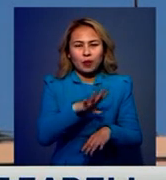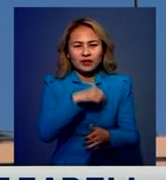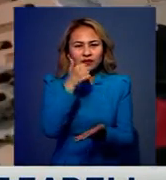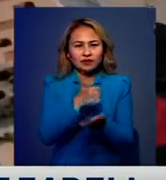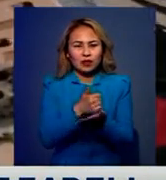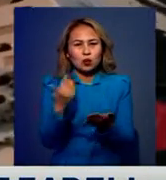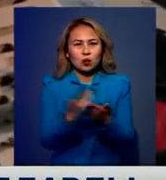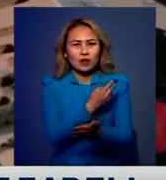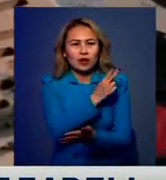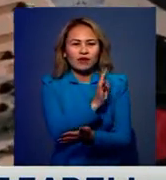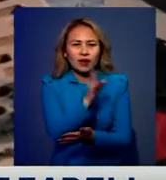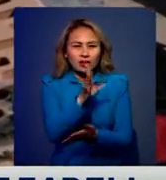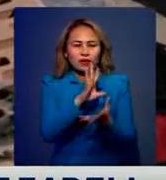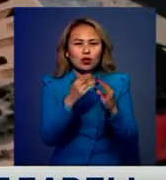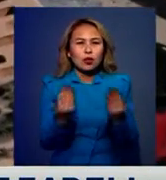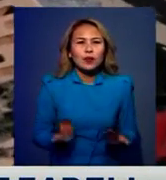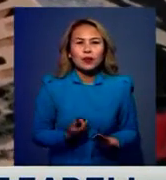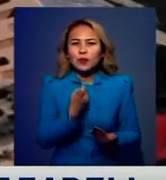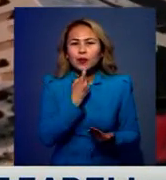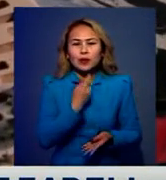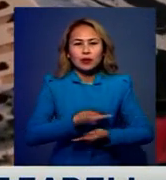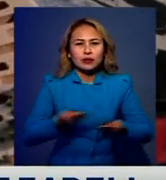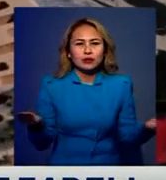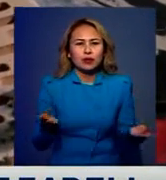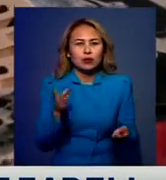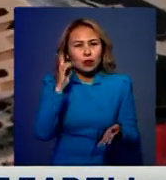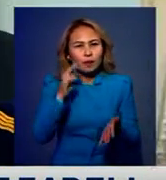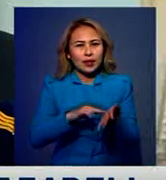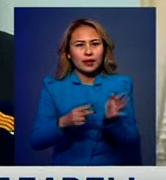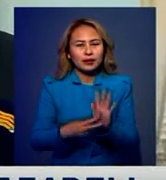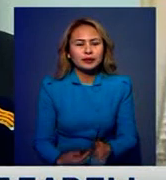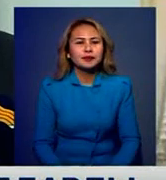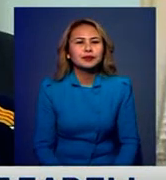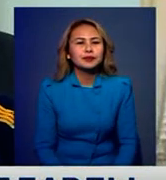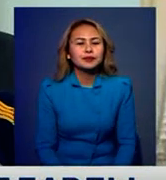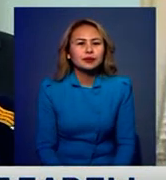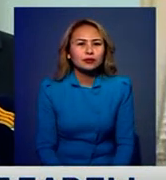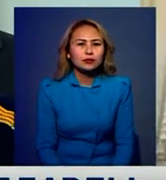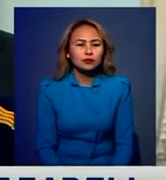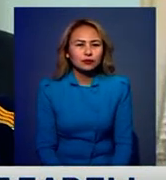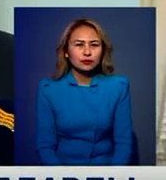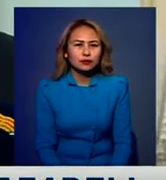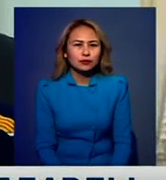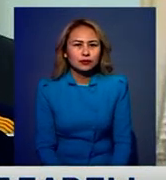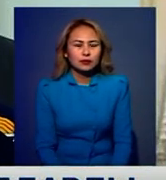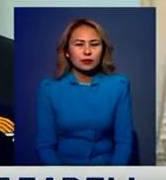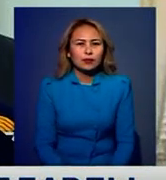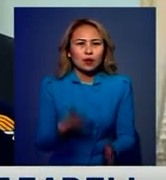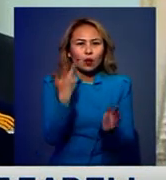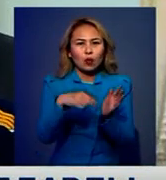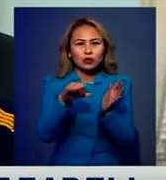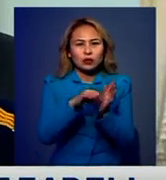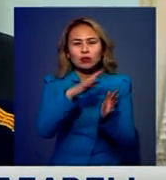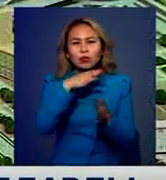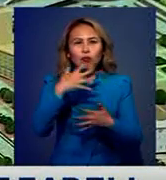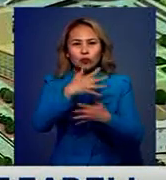жаңа пәтерлерді алдымен тұрмысы төмен отбасыларға табыстауды көздеп отыр. Биылғы жылы осы сол жағалаудың өзінде 36 көпқабатты тұрғын